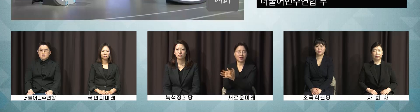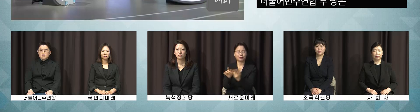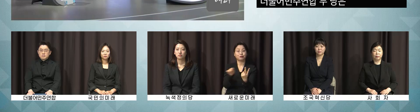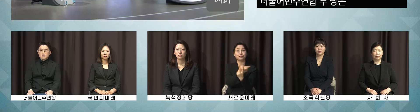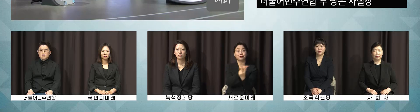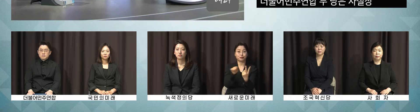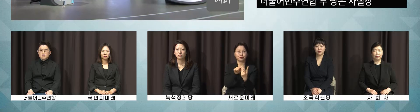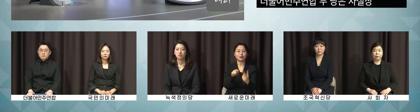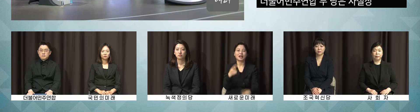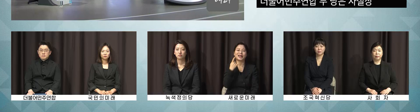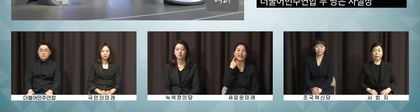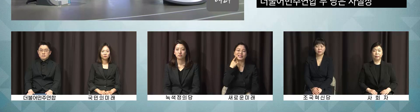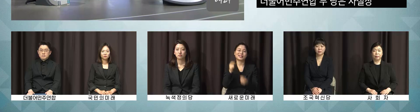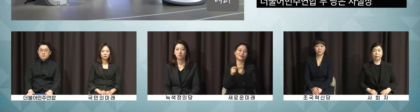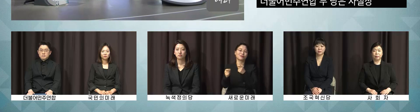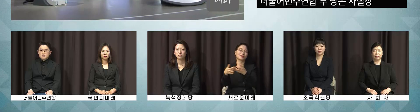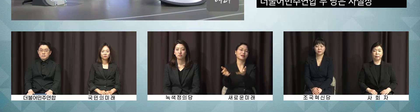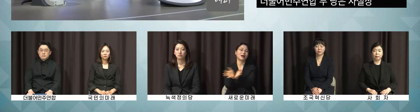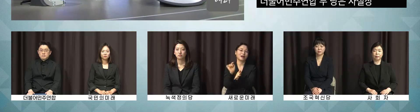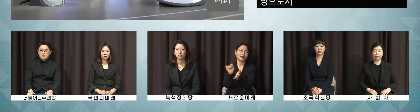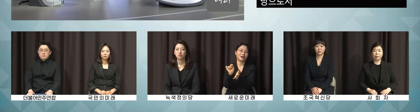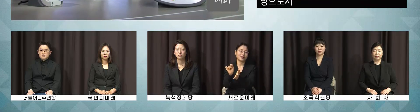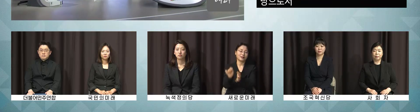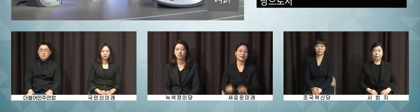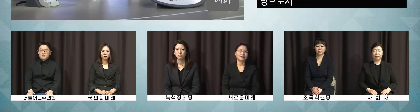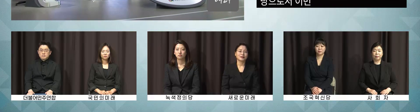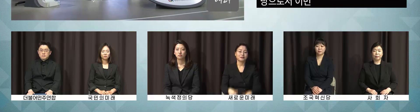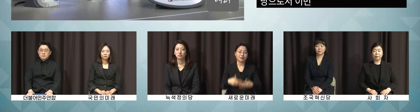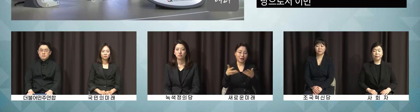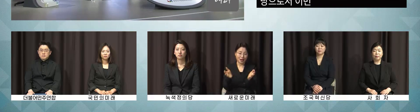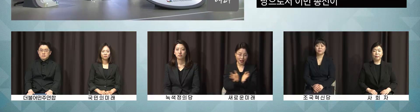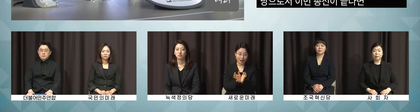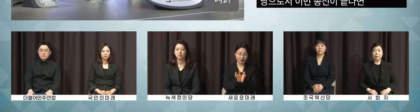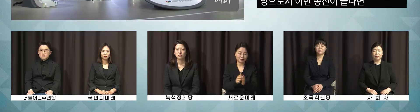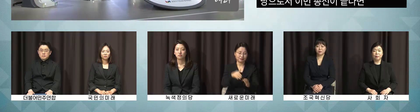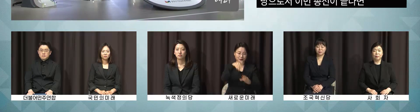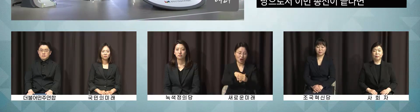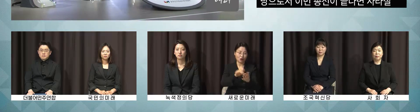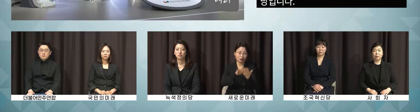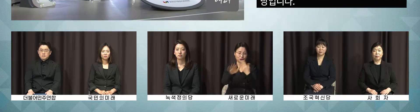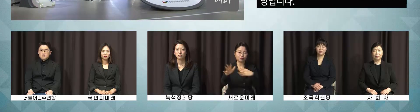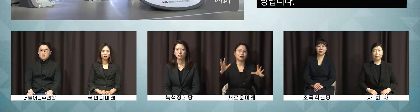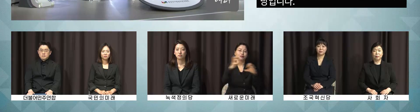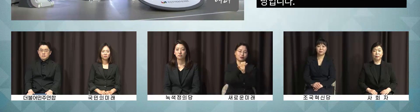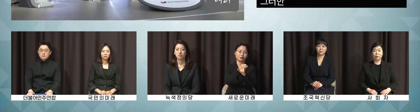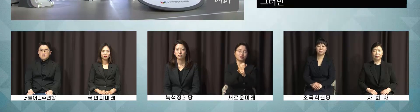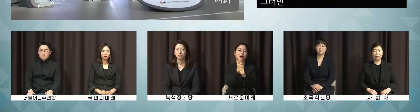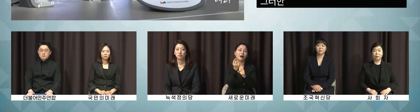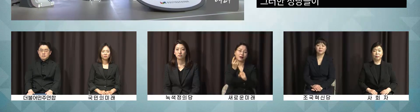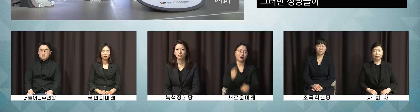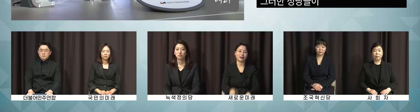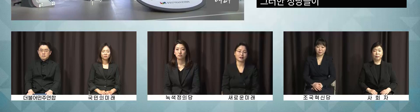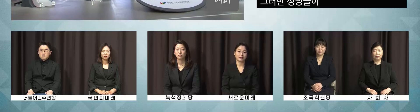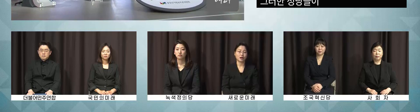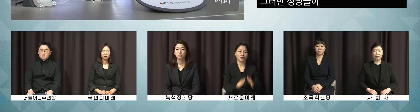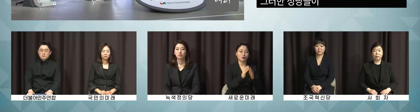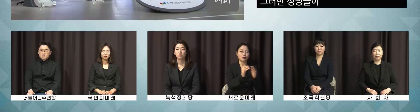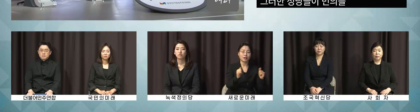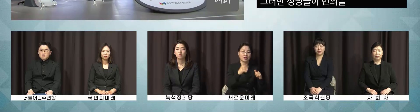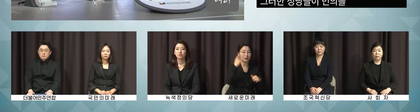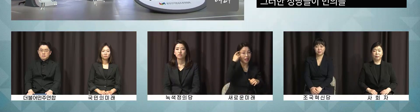사실상 위성정당으로서 이번 총선이 끝나면 사라질 정당입니다. 그러한 정당들이 민의를